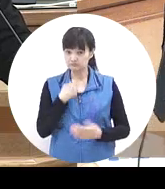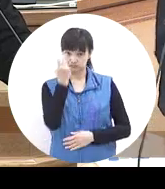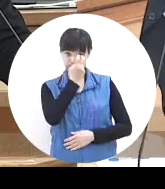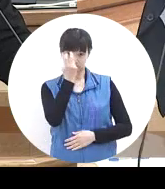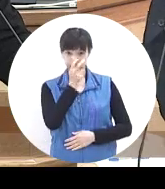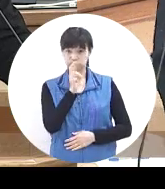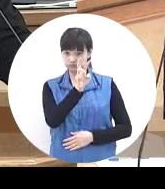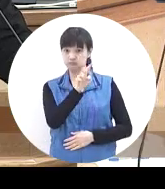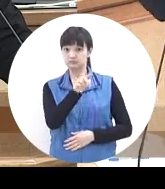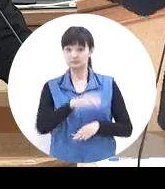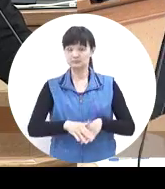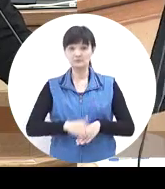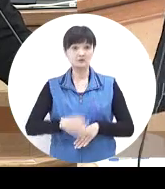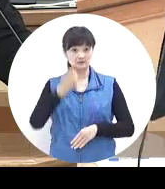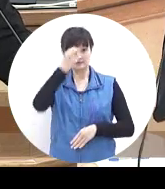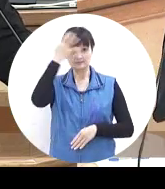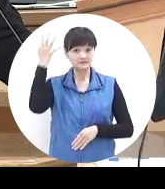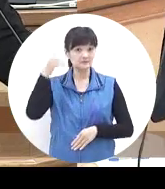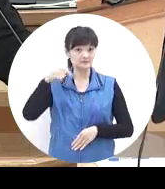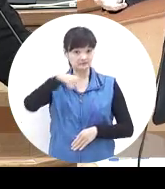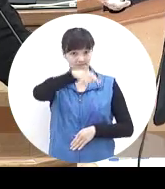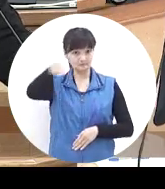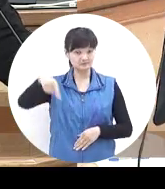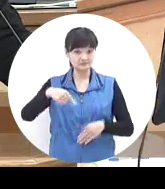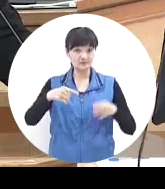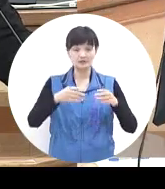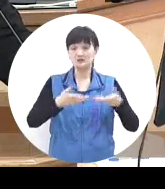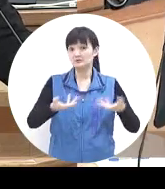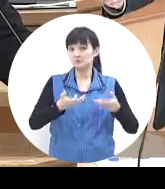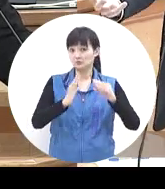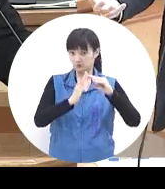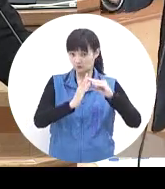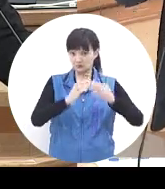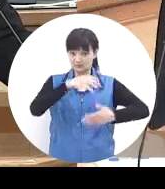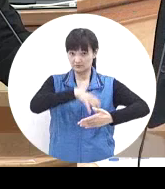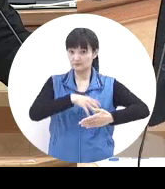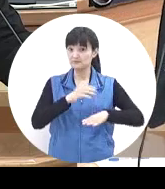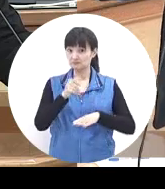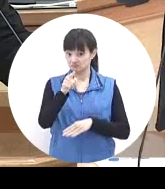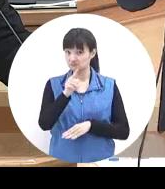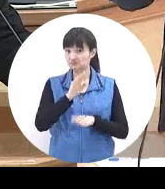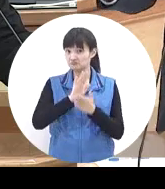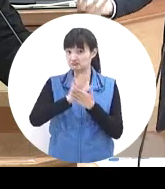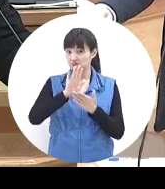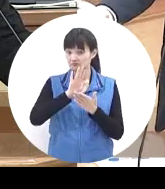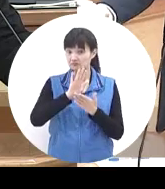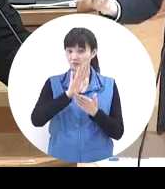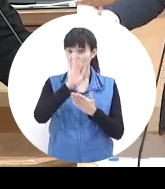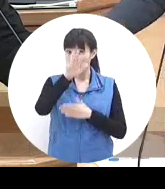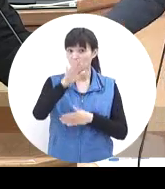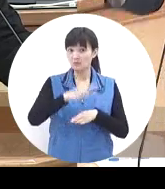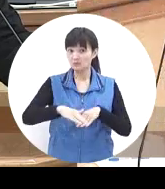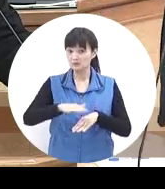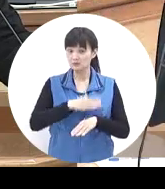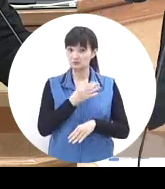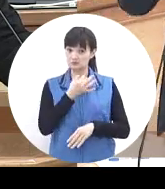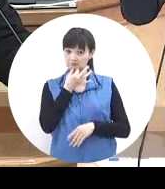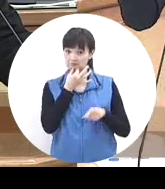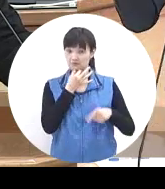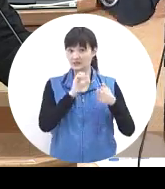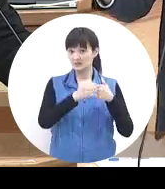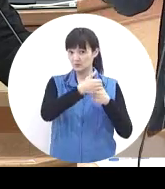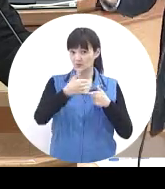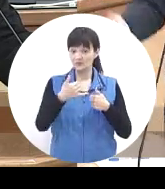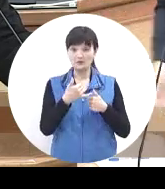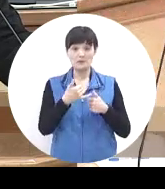不会在这个青年事务局里面，未来会有新北市政府的派出来的议员候选人，或是成为新